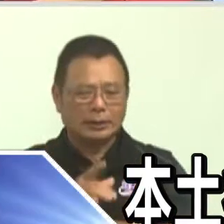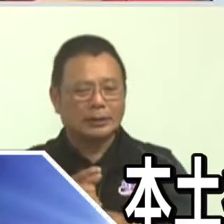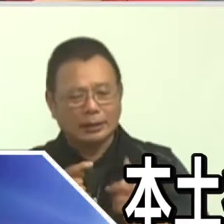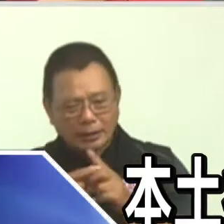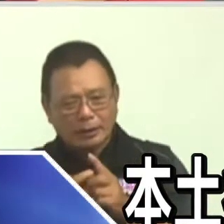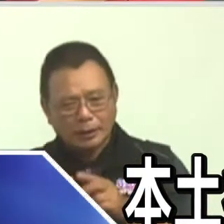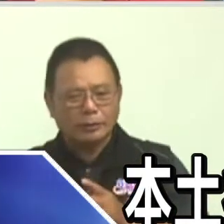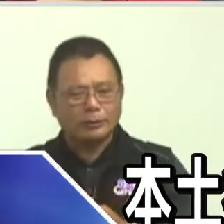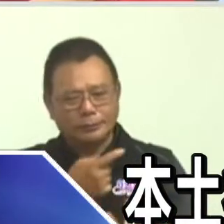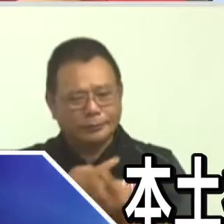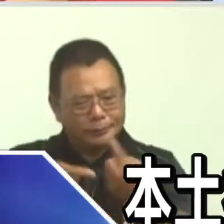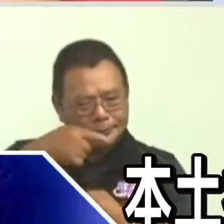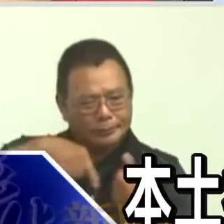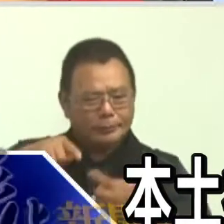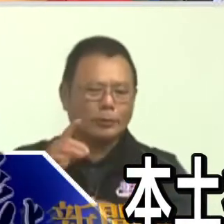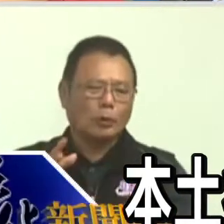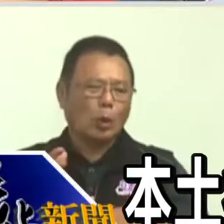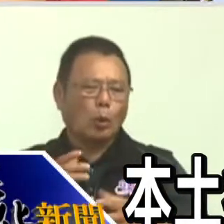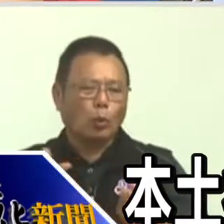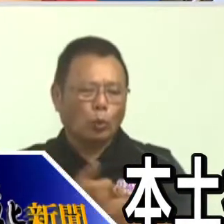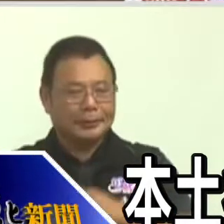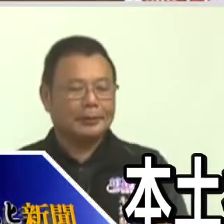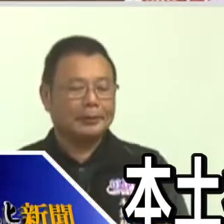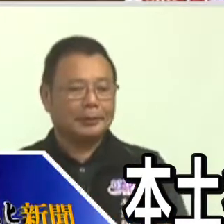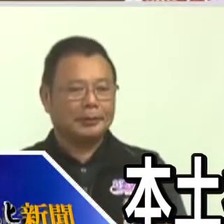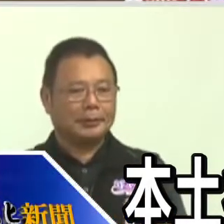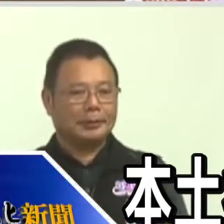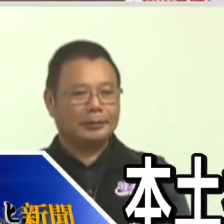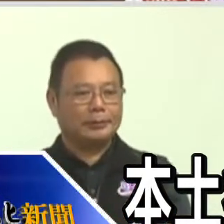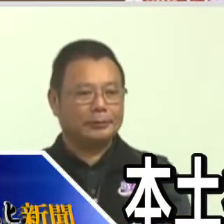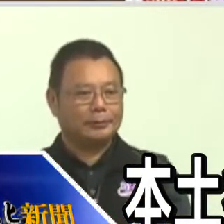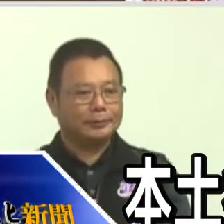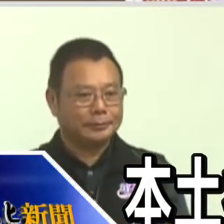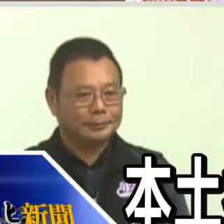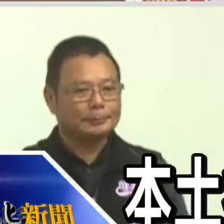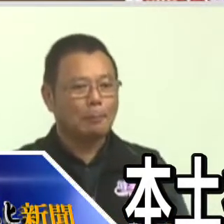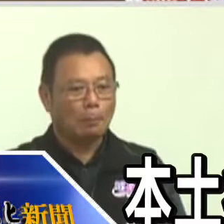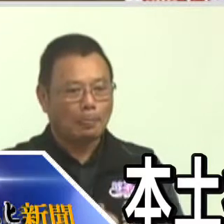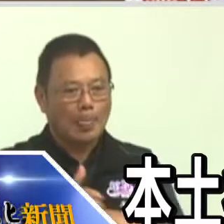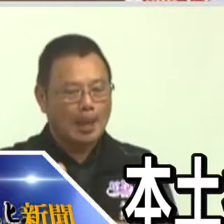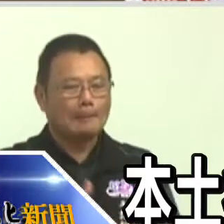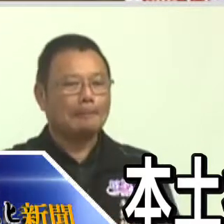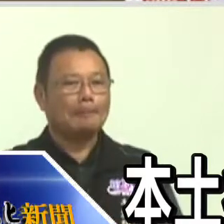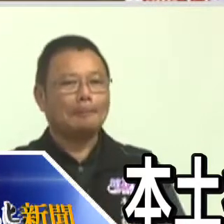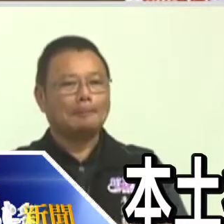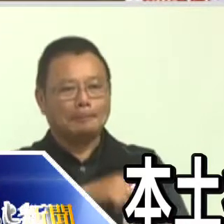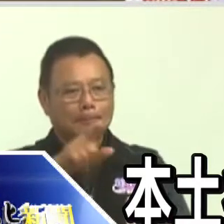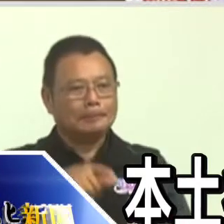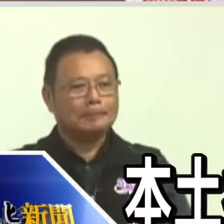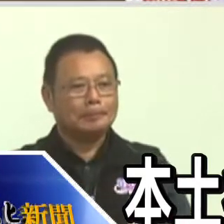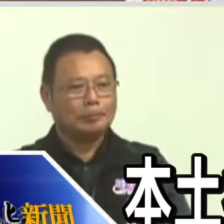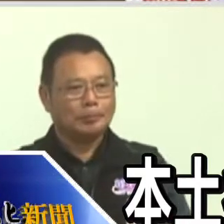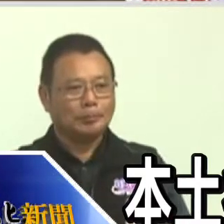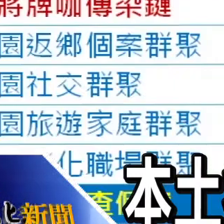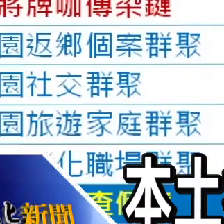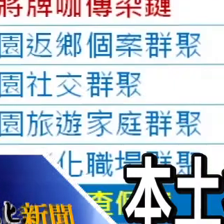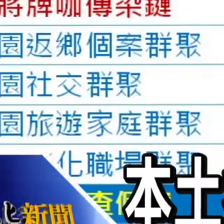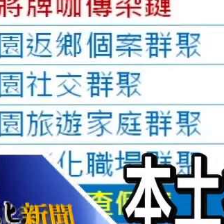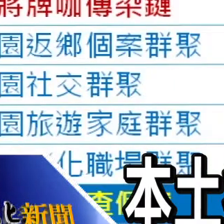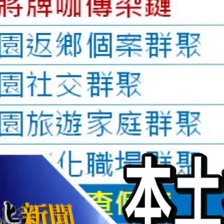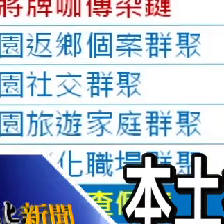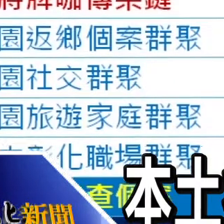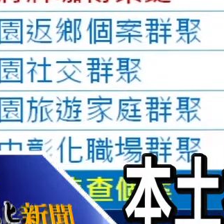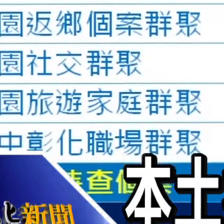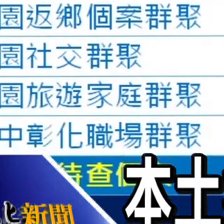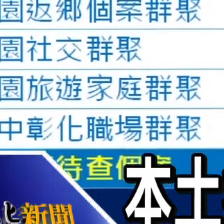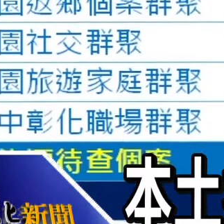同人都会重叠来做这个牌卡的聚会。 除了打牌造成的传染链以外，各部分感染源不明的个